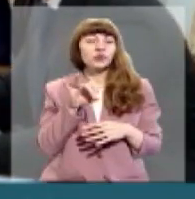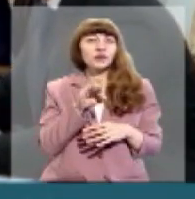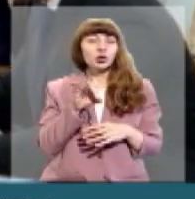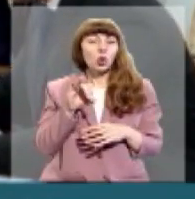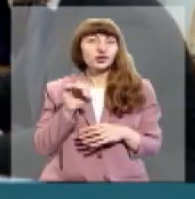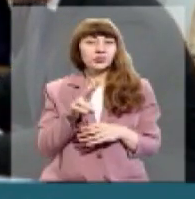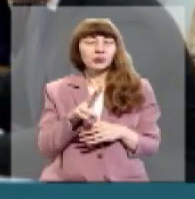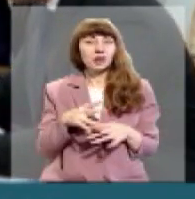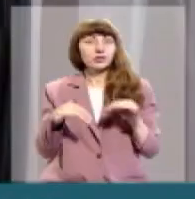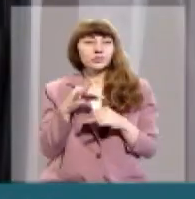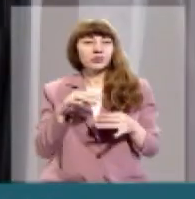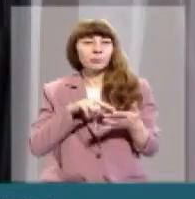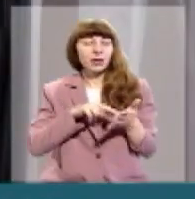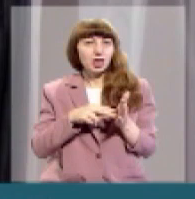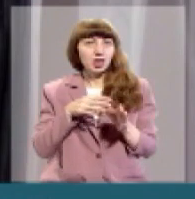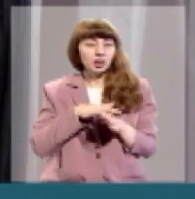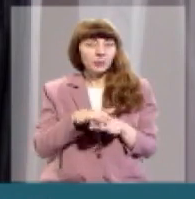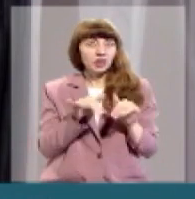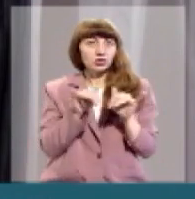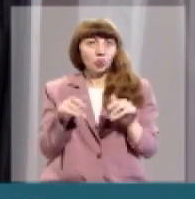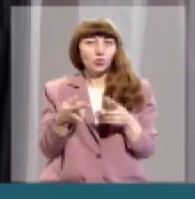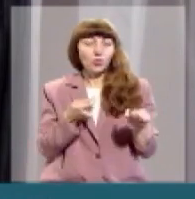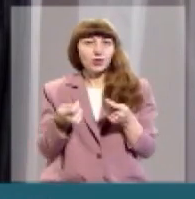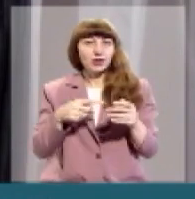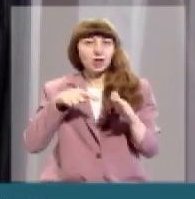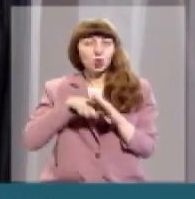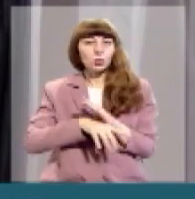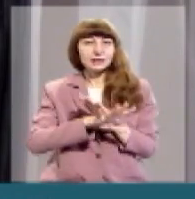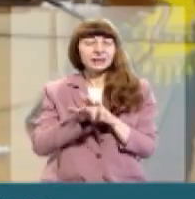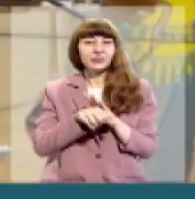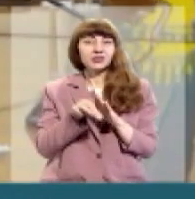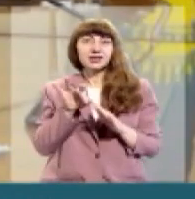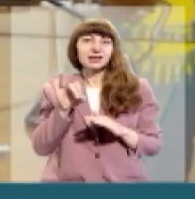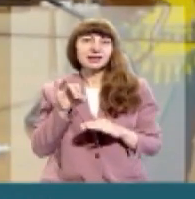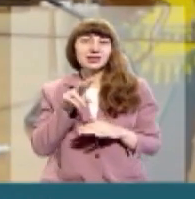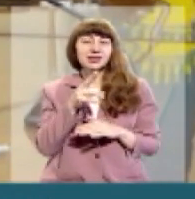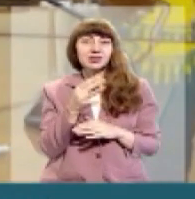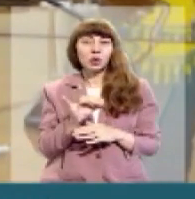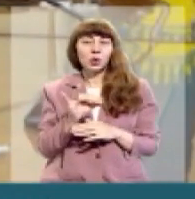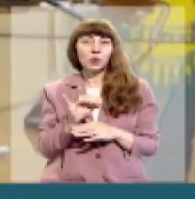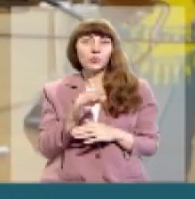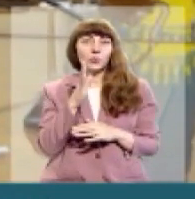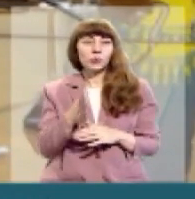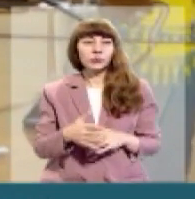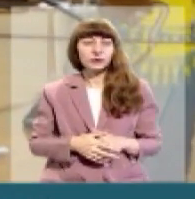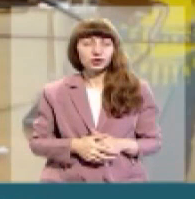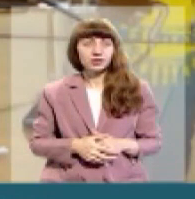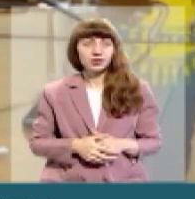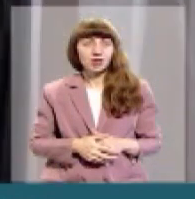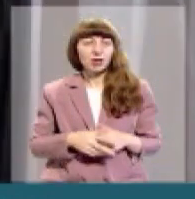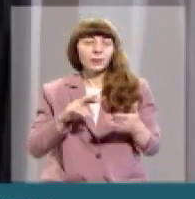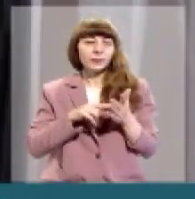орнында сағалық қысымды кенейту және басқару жобаларын іске асыруды талқылады. Қашаған кен орнын одан әрі игеру